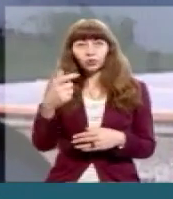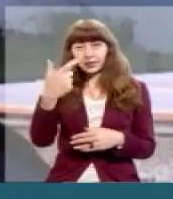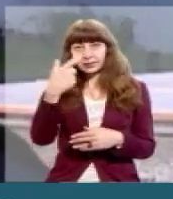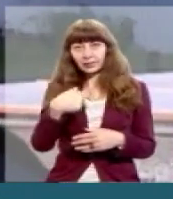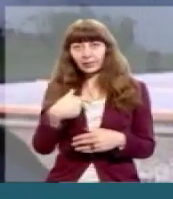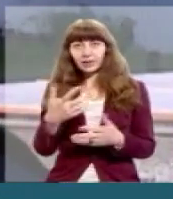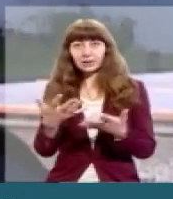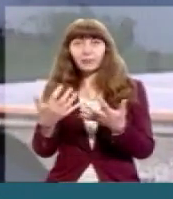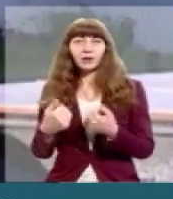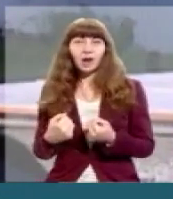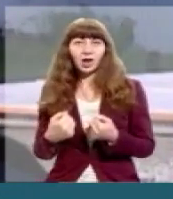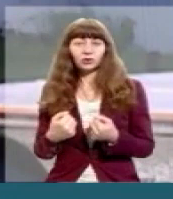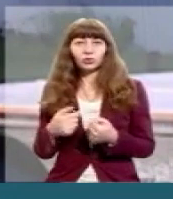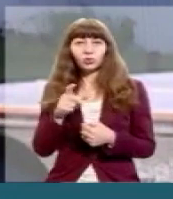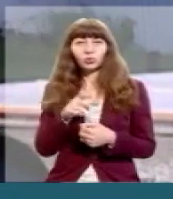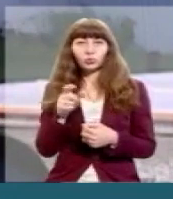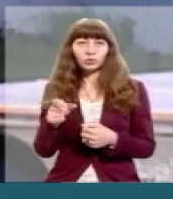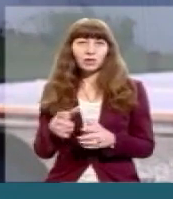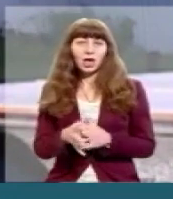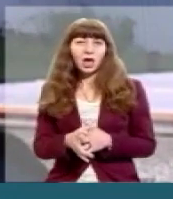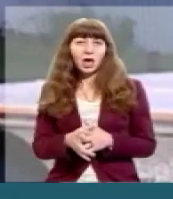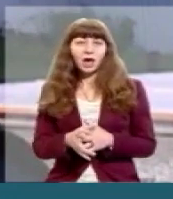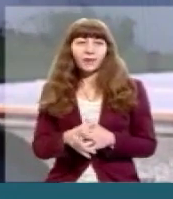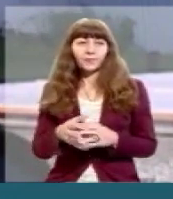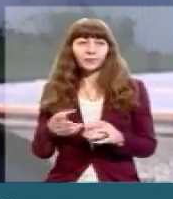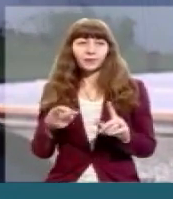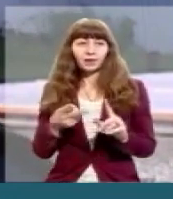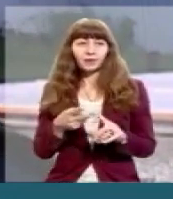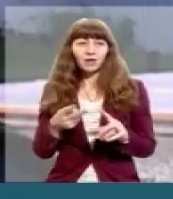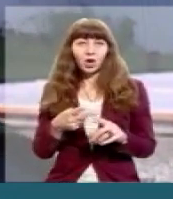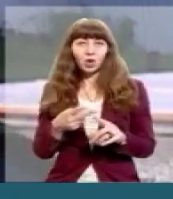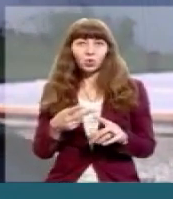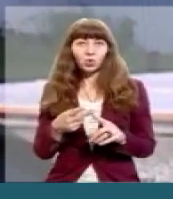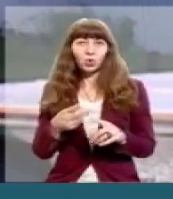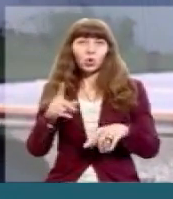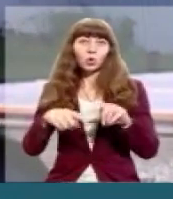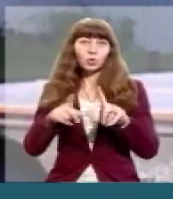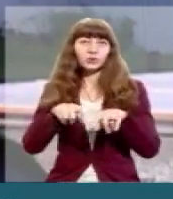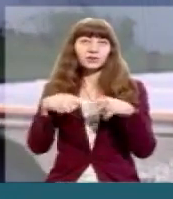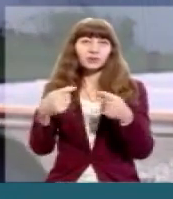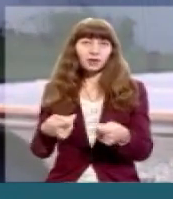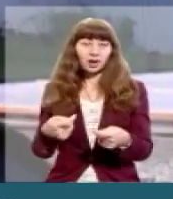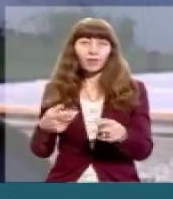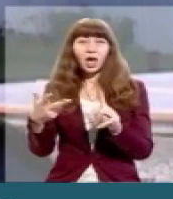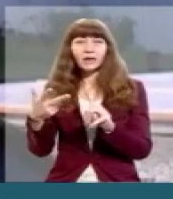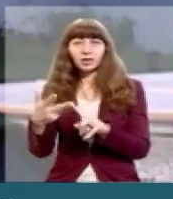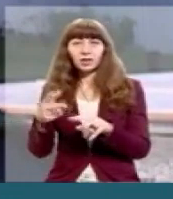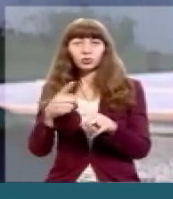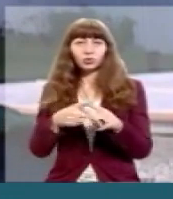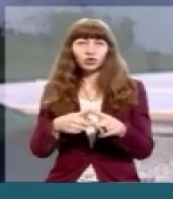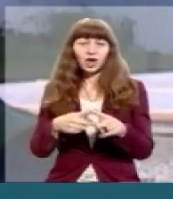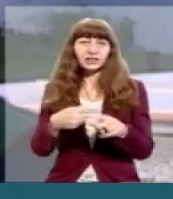ішінде қой малы, ешкі малы, ол ең кемі бір жас болу керек. Ал